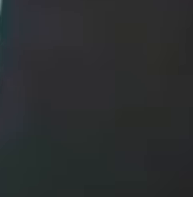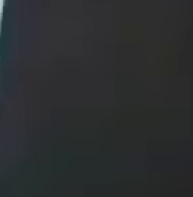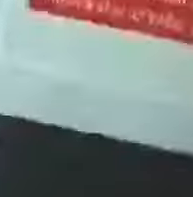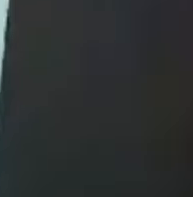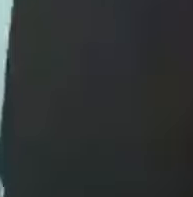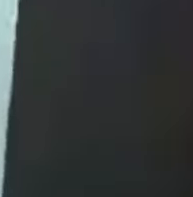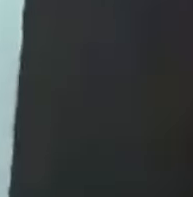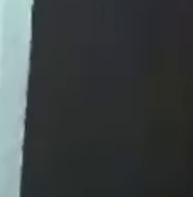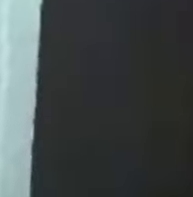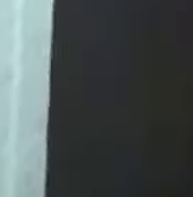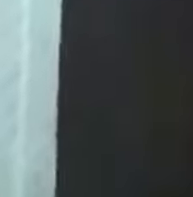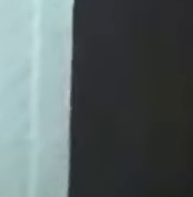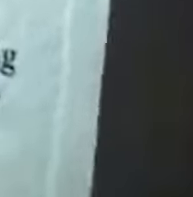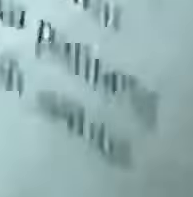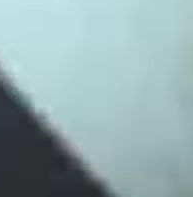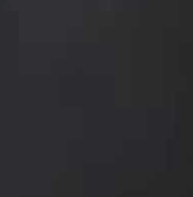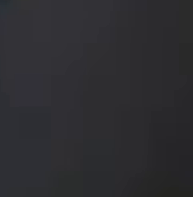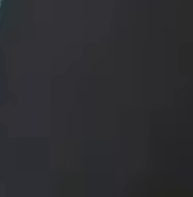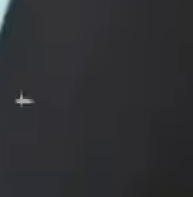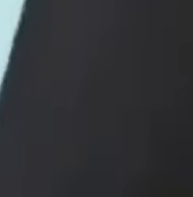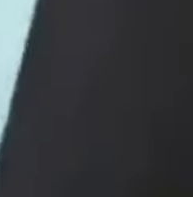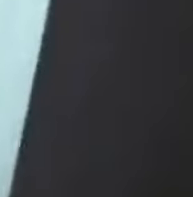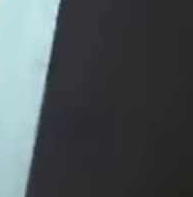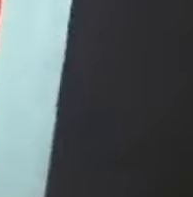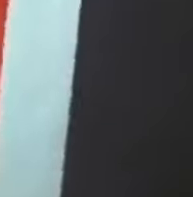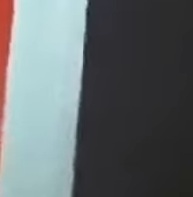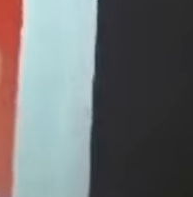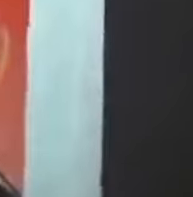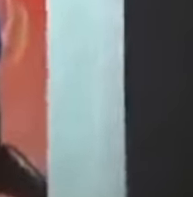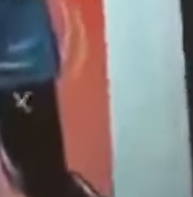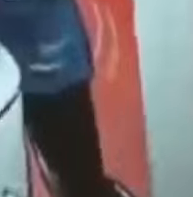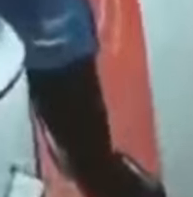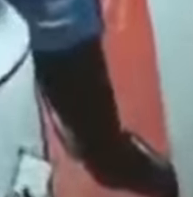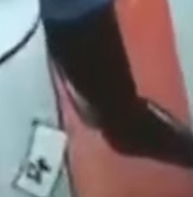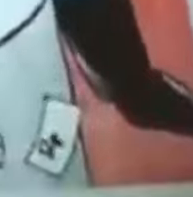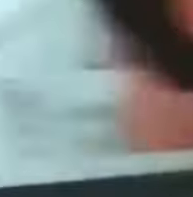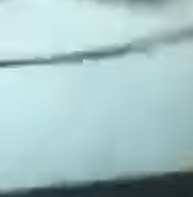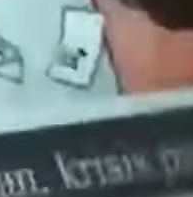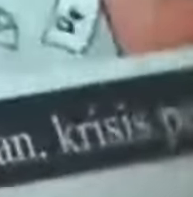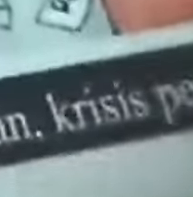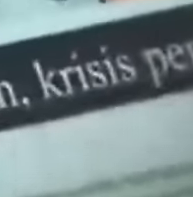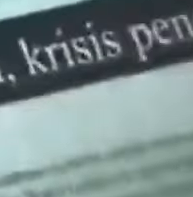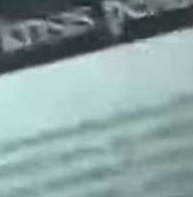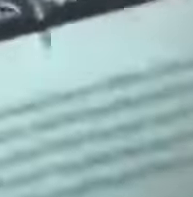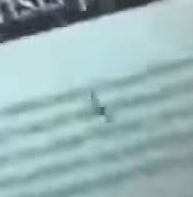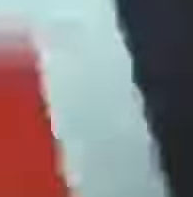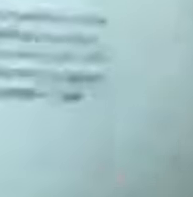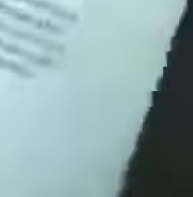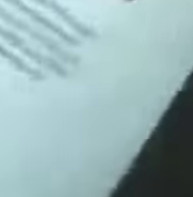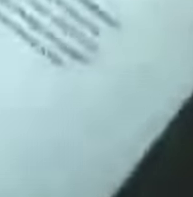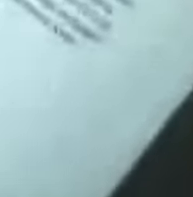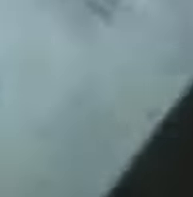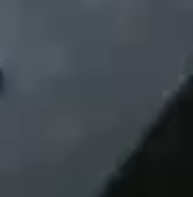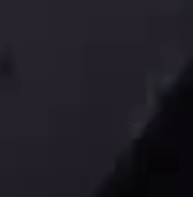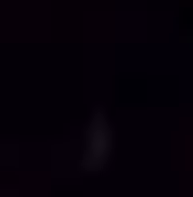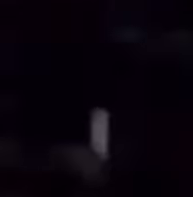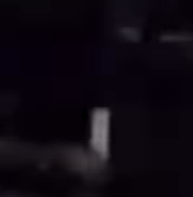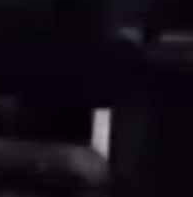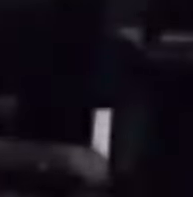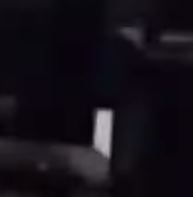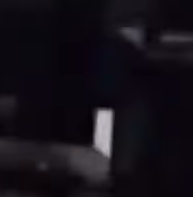dan pengangguran. Ketidakpedulian masyarakat membawa dampak jangka panjang yang dapat dirasakan oleh semua